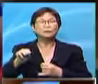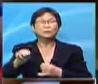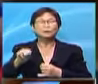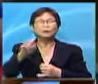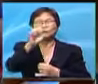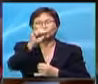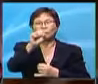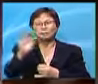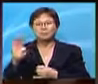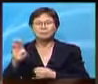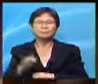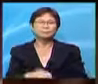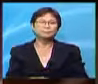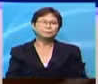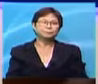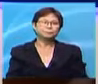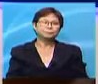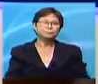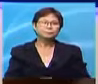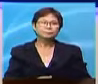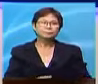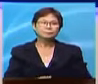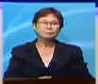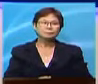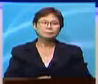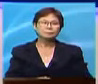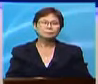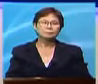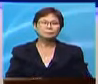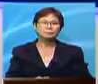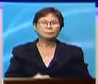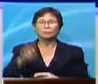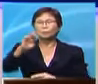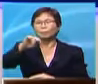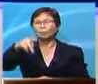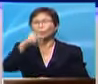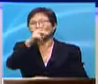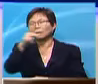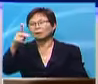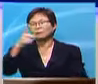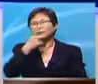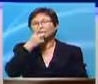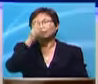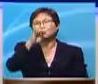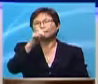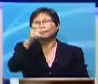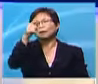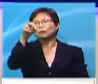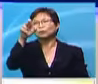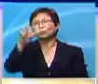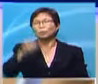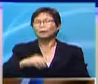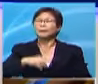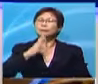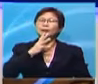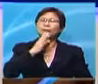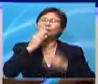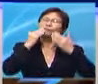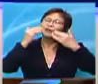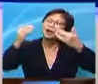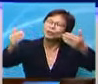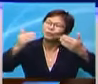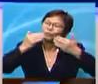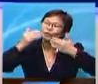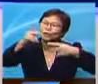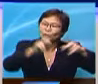sungai besar sementara itu ahli parlimen Kuala kangsar Datin masura Mohamad Yazid pula menzahirkan penghargaan